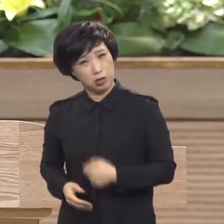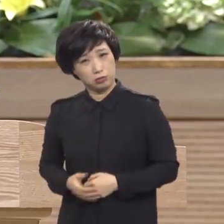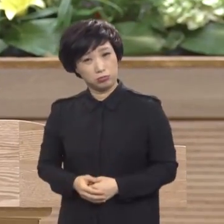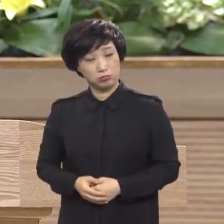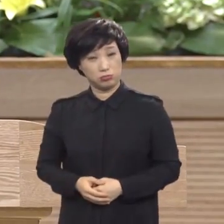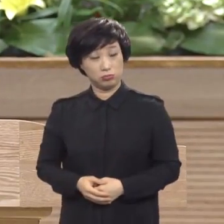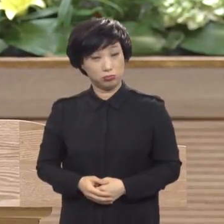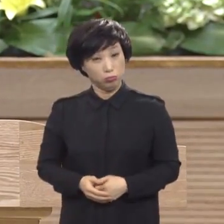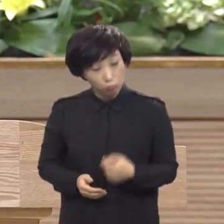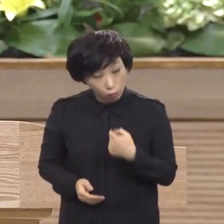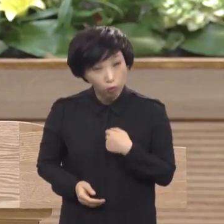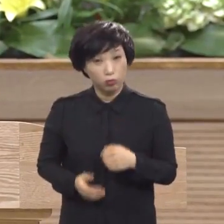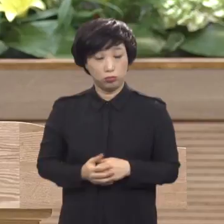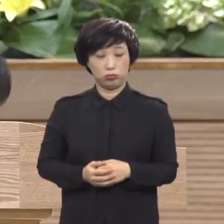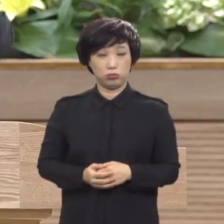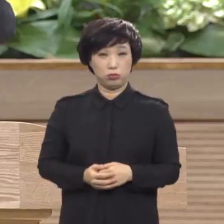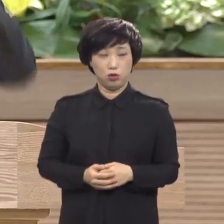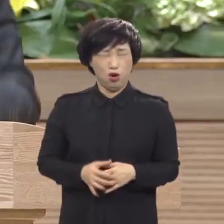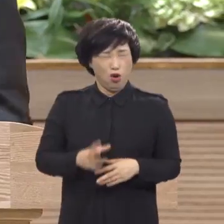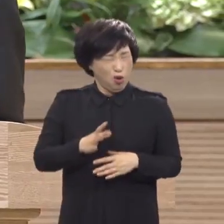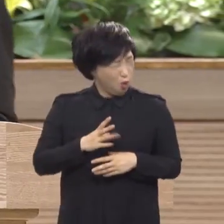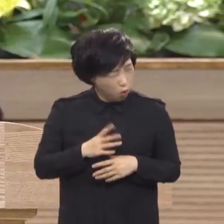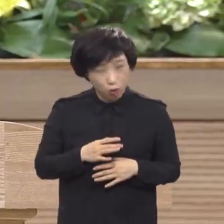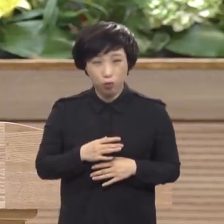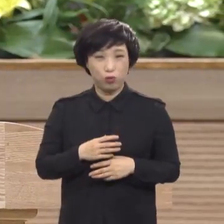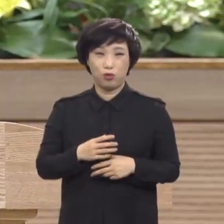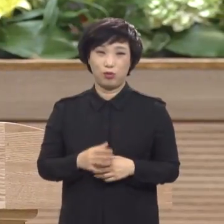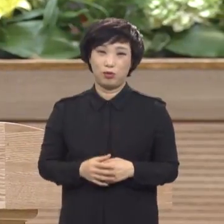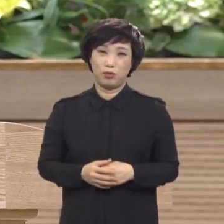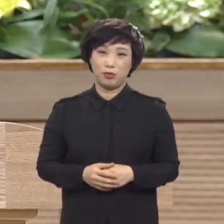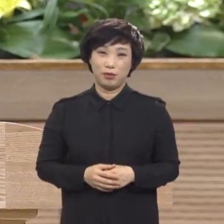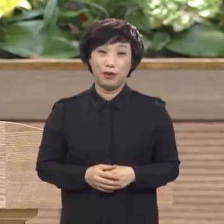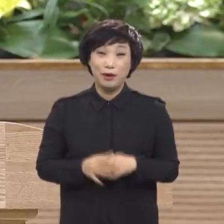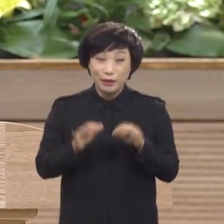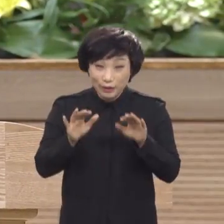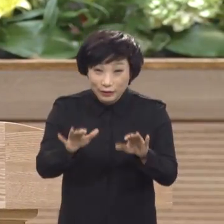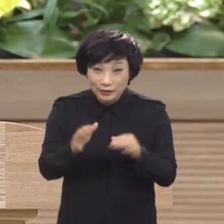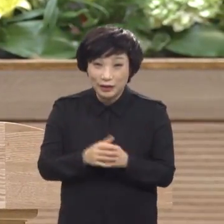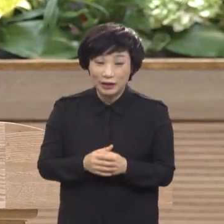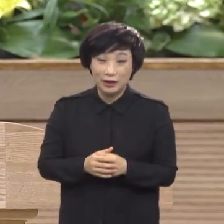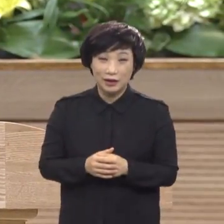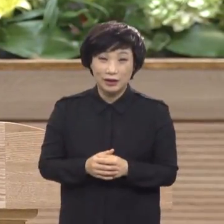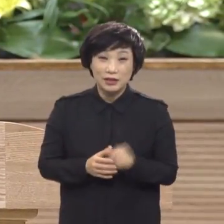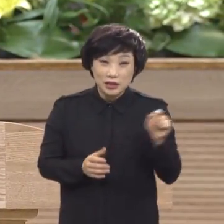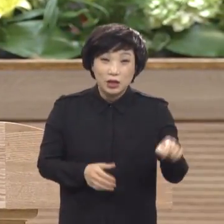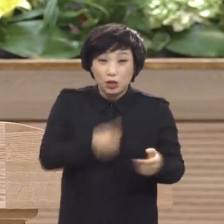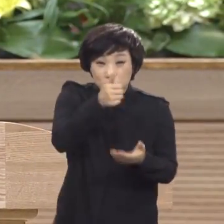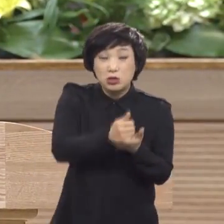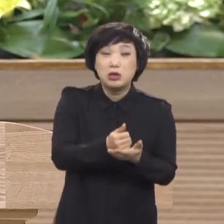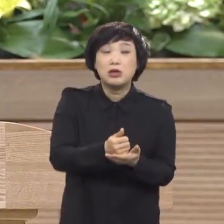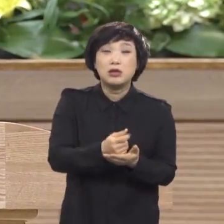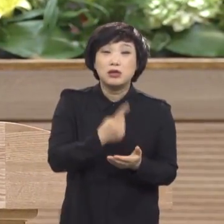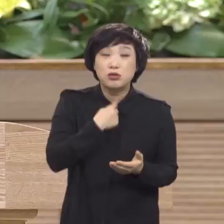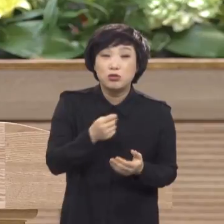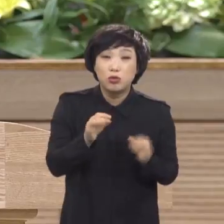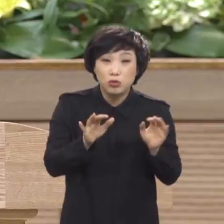죄. 참으로 두려운 것이죠. 근데 이런 죄를